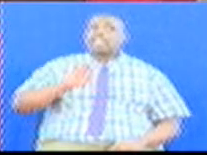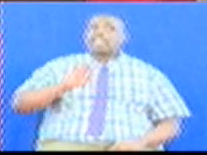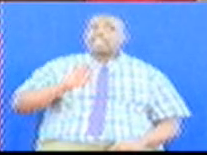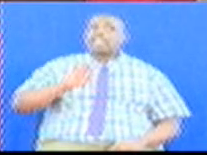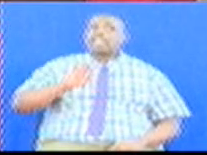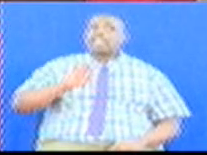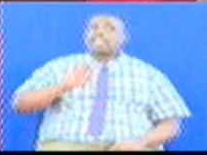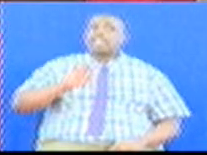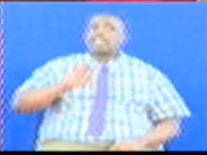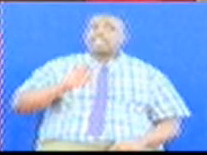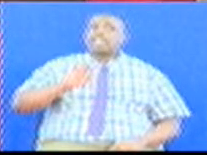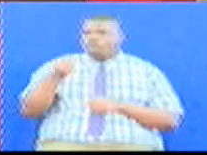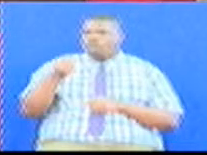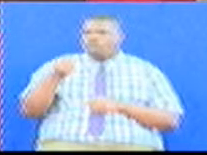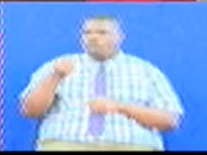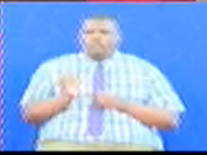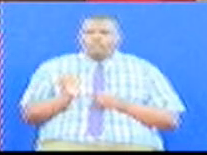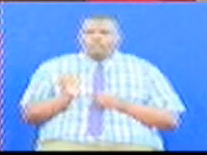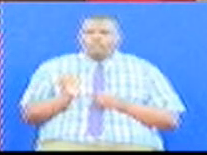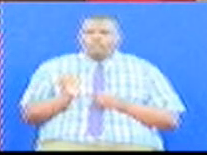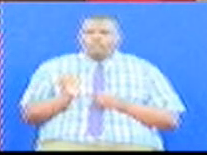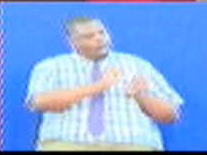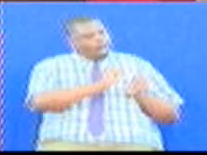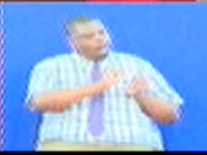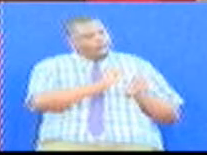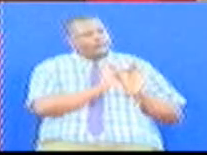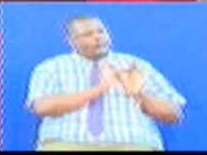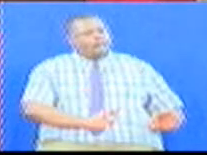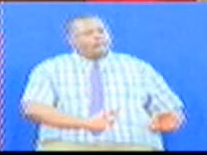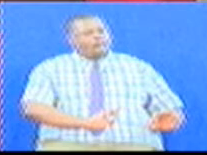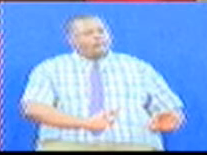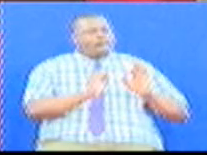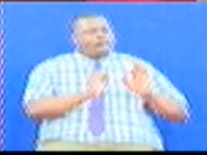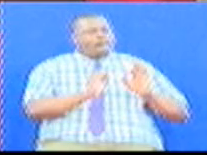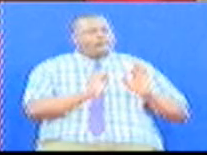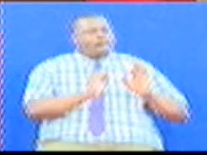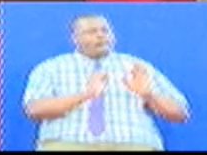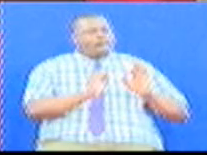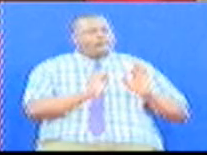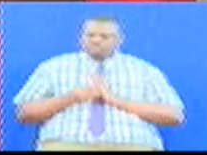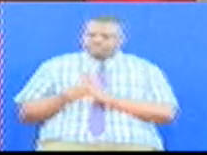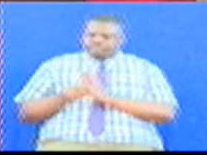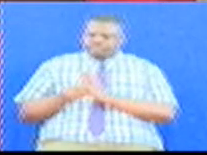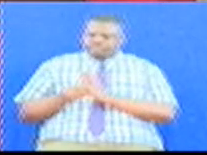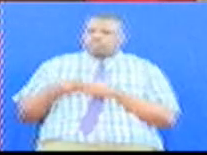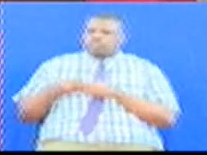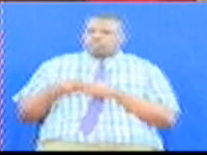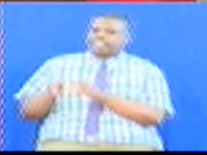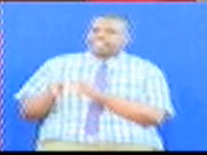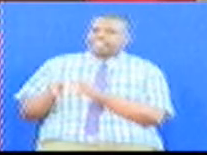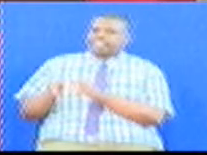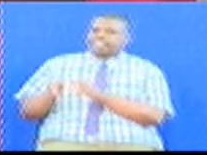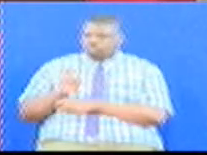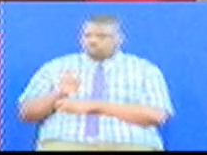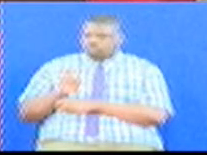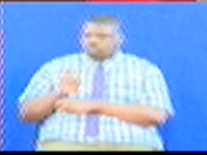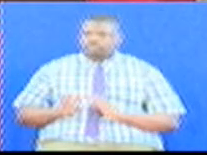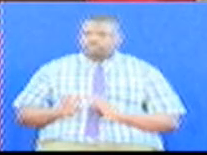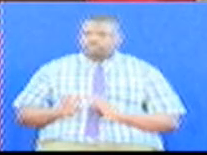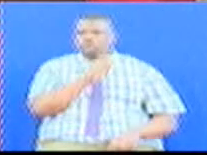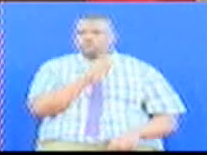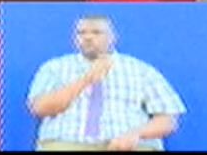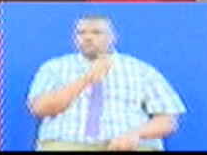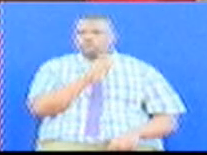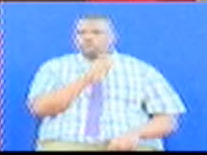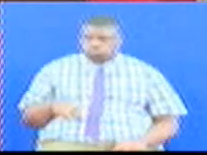General na kuweka mambo yale vizuri ili hizi sheria ziweze kutoa mwongozo ulio sahihi kuweza kusimamia maisha watu. Mheshimiwa